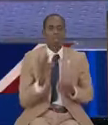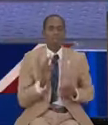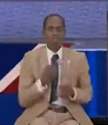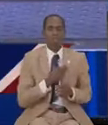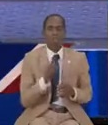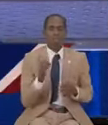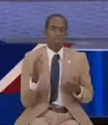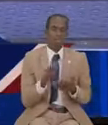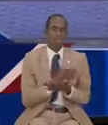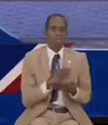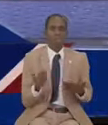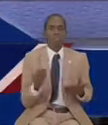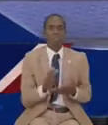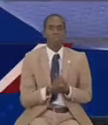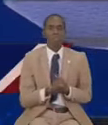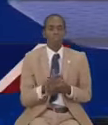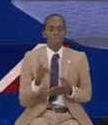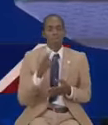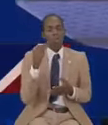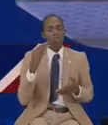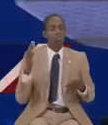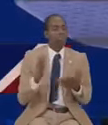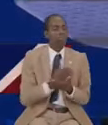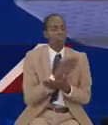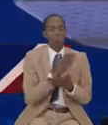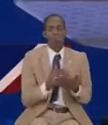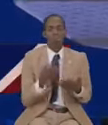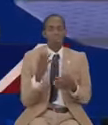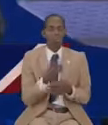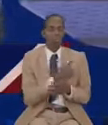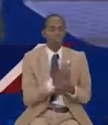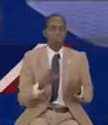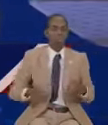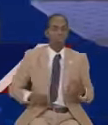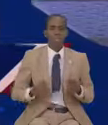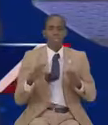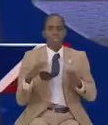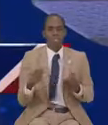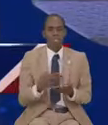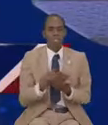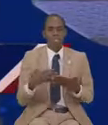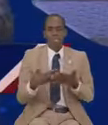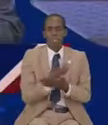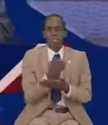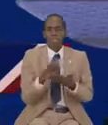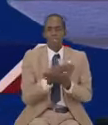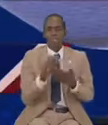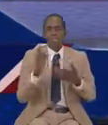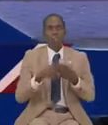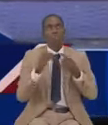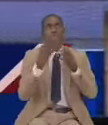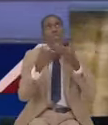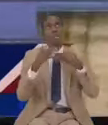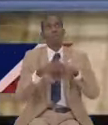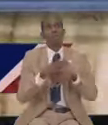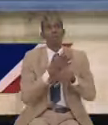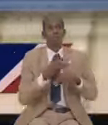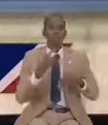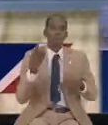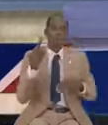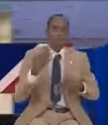nous vainqueur nous demandait des champs je vais chanter de nouvelles de nouvelles chansons